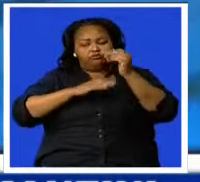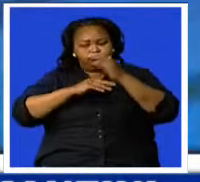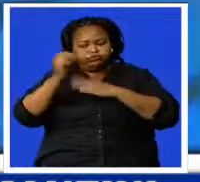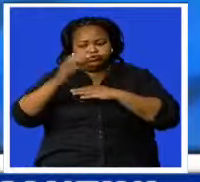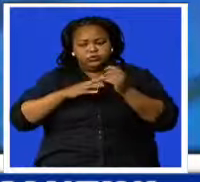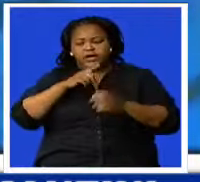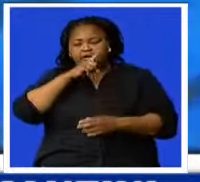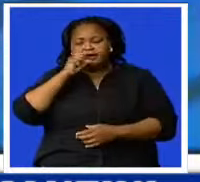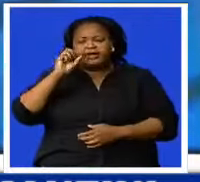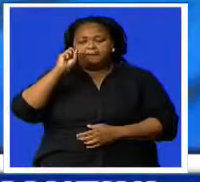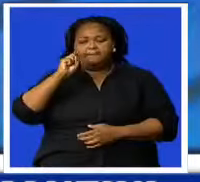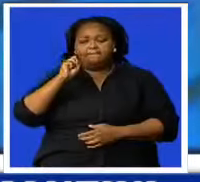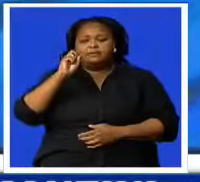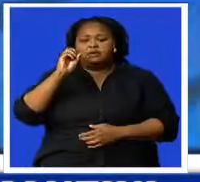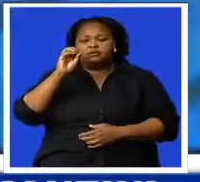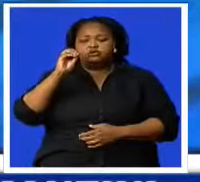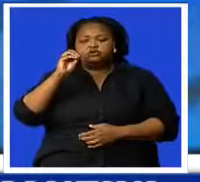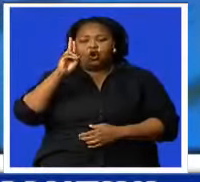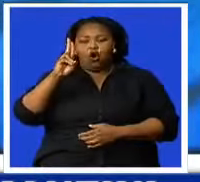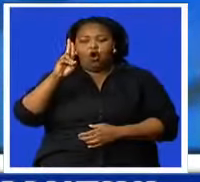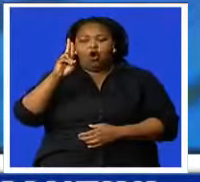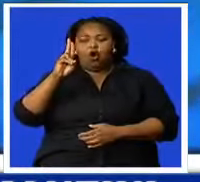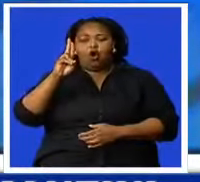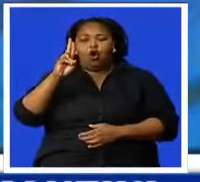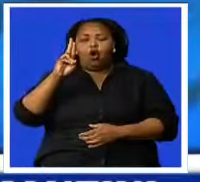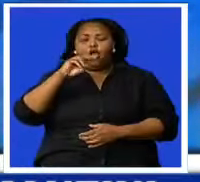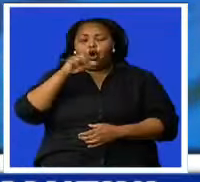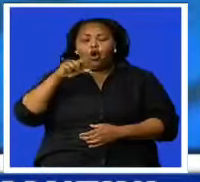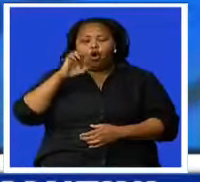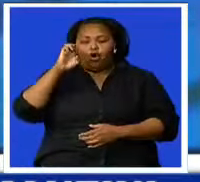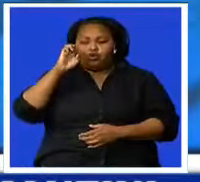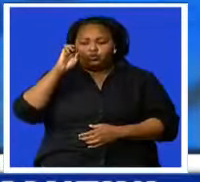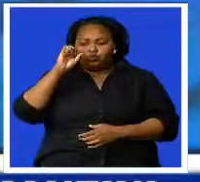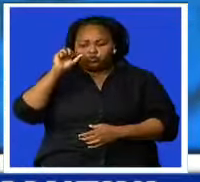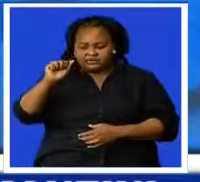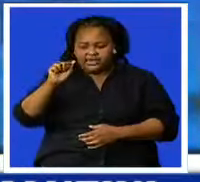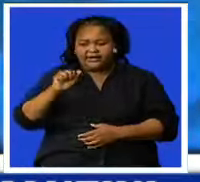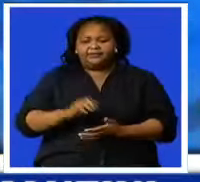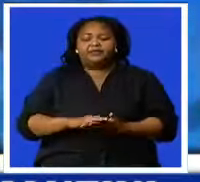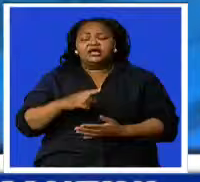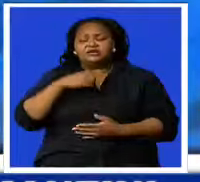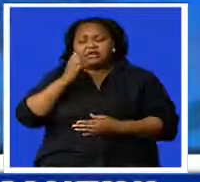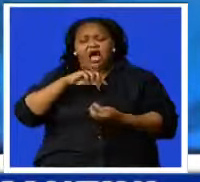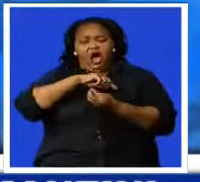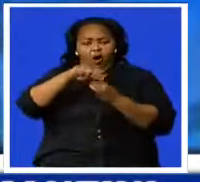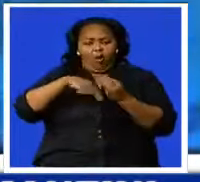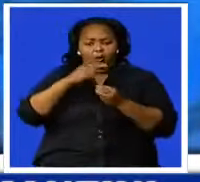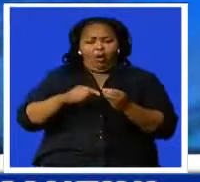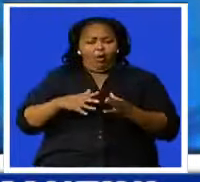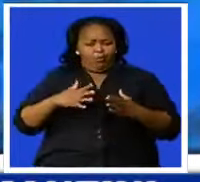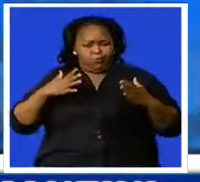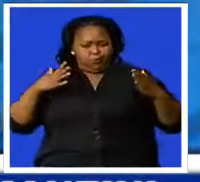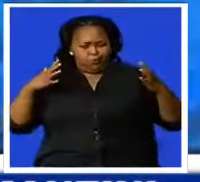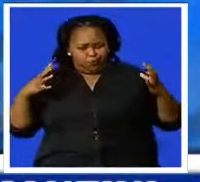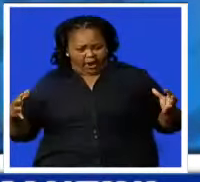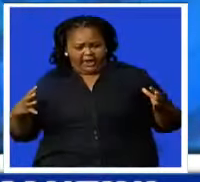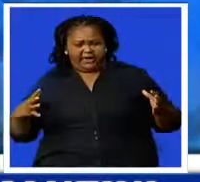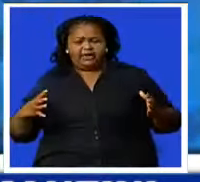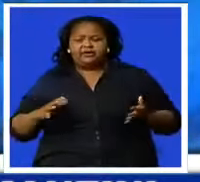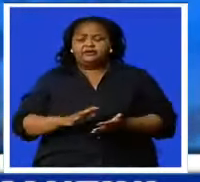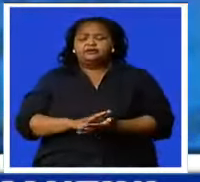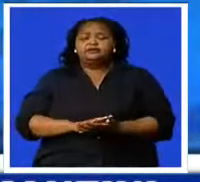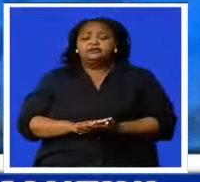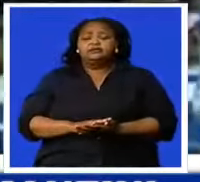Souza lotsitele mall itawuba yinkulu ngangokube iBhunu mall itayiphinza kathathu kanti ke